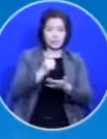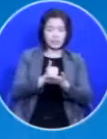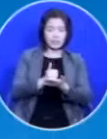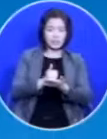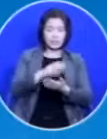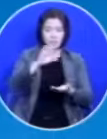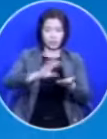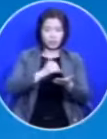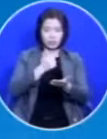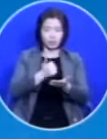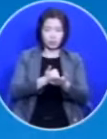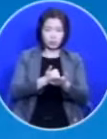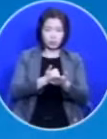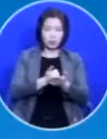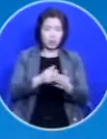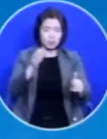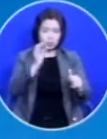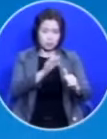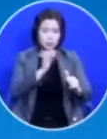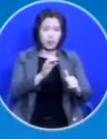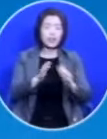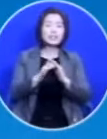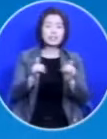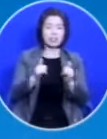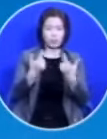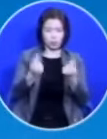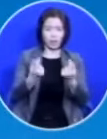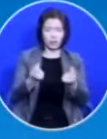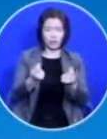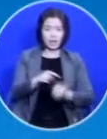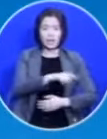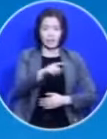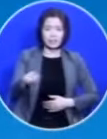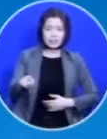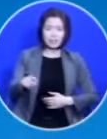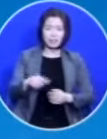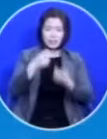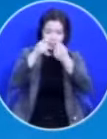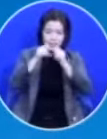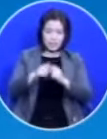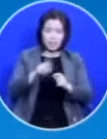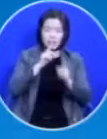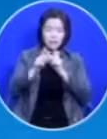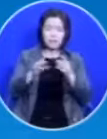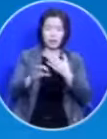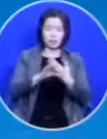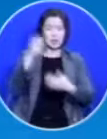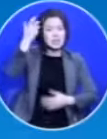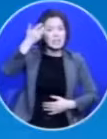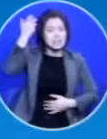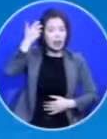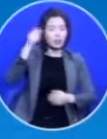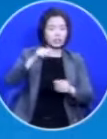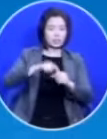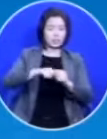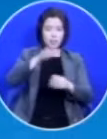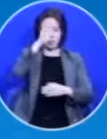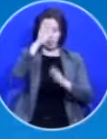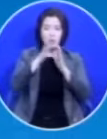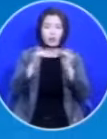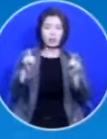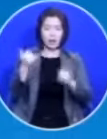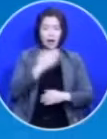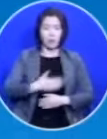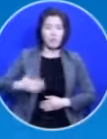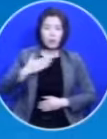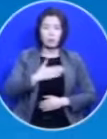핍박하는 사람 똑같습니다 그들은 사실 엄밀하게 말하면 영적인 병자에 몸이